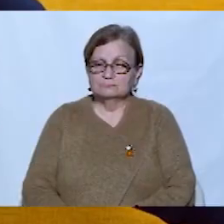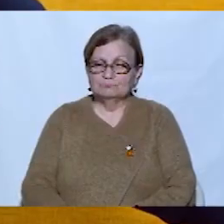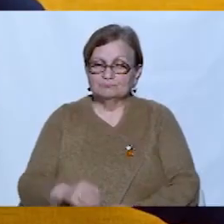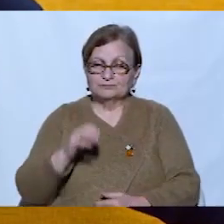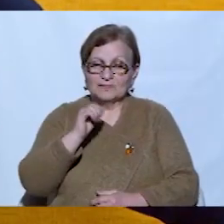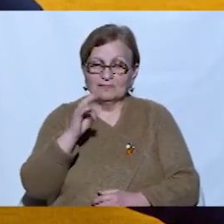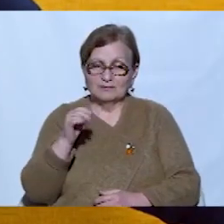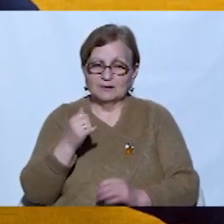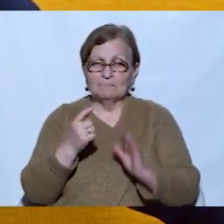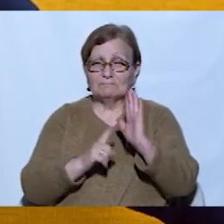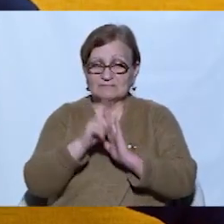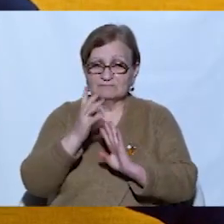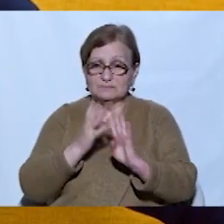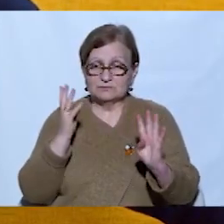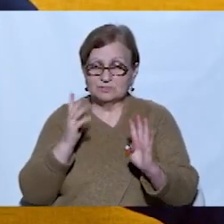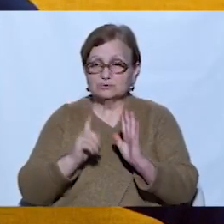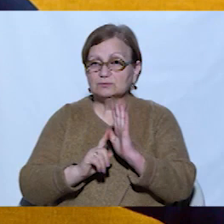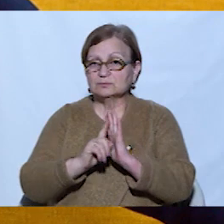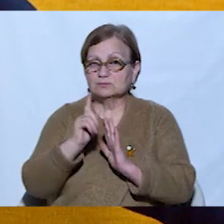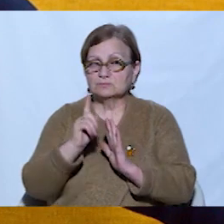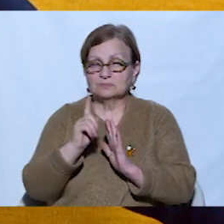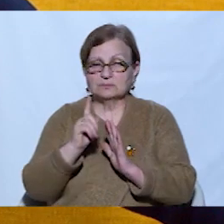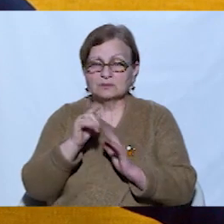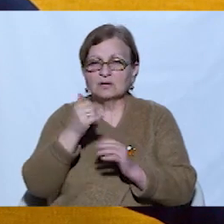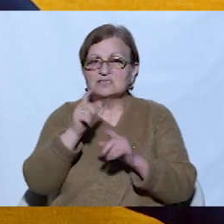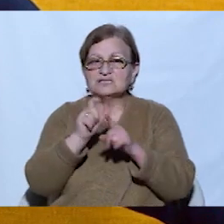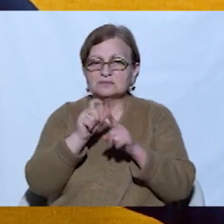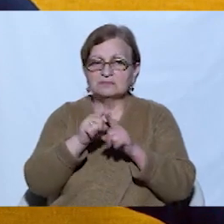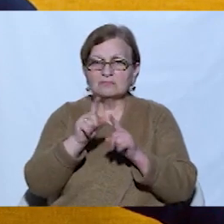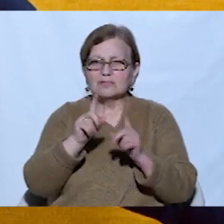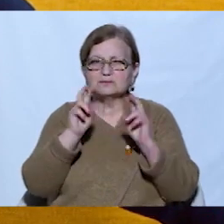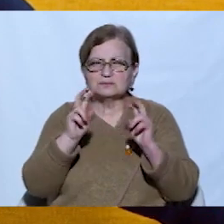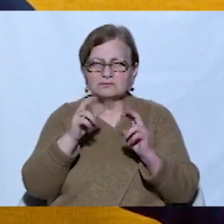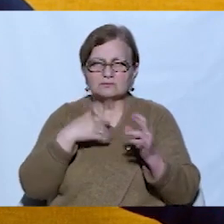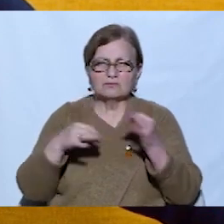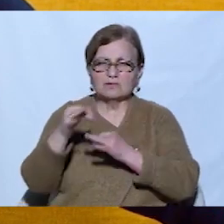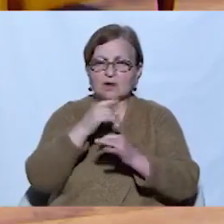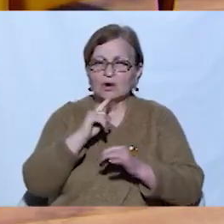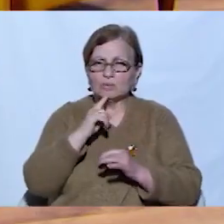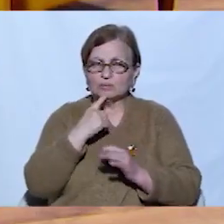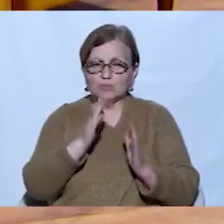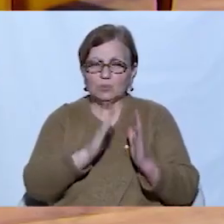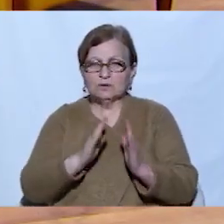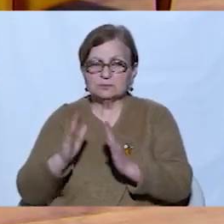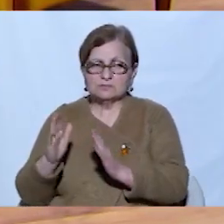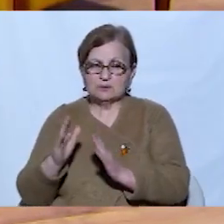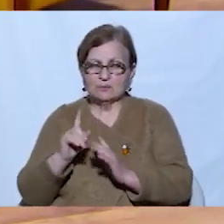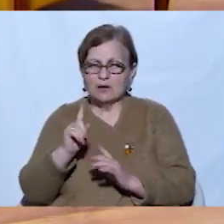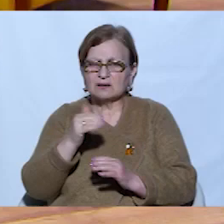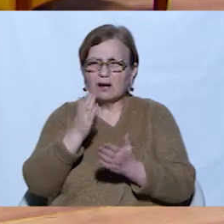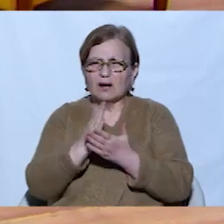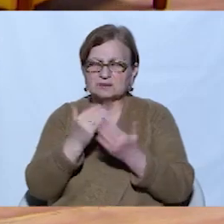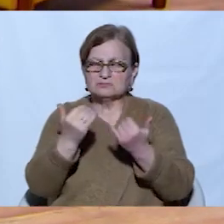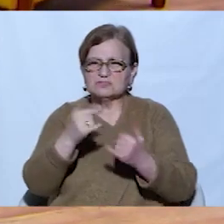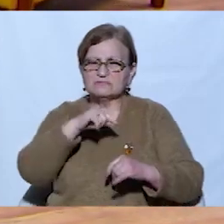ანა, მოდით პირველ რიგში დავიწყოთ განსაზღვრების განმარტებით, ხო? როდესაც ვსაუბრობთ რთულ ქცევაზე, რა ტიპის